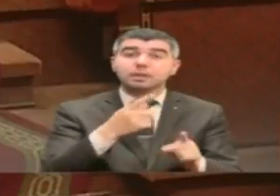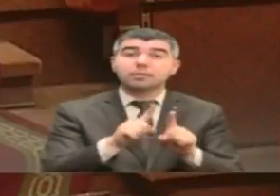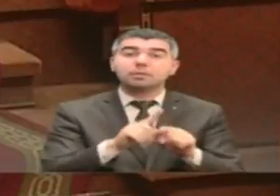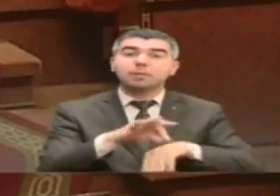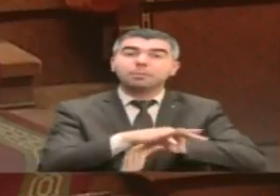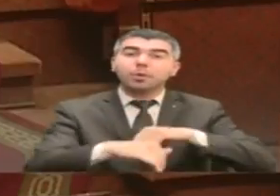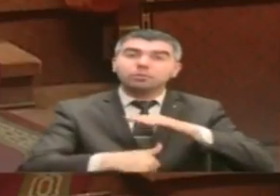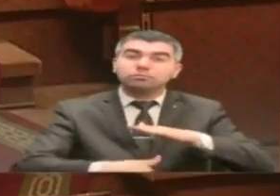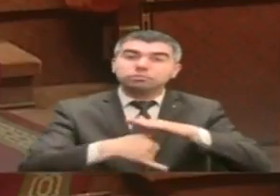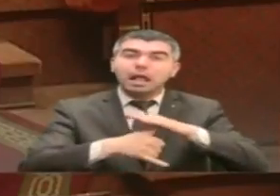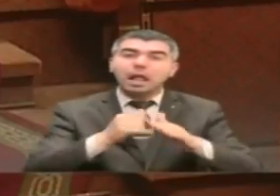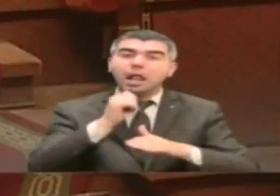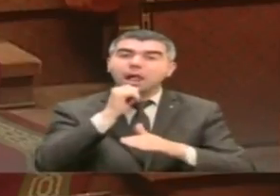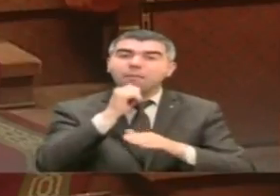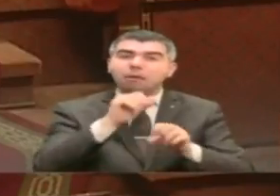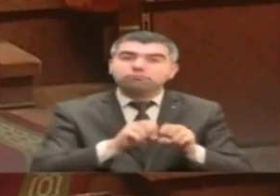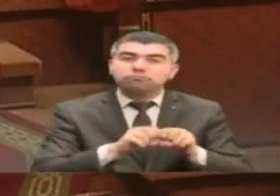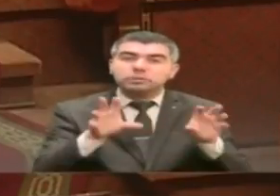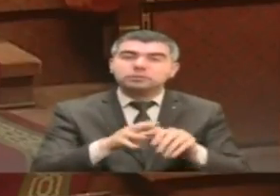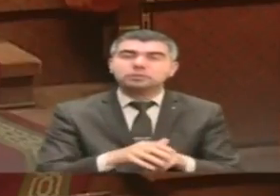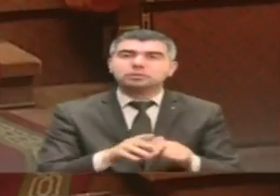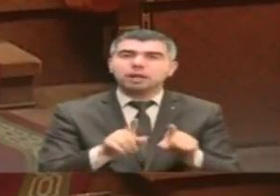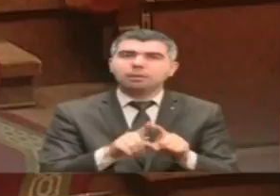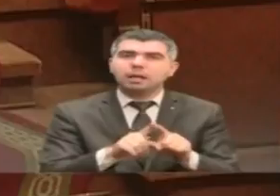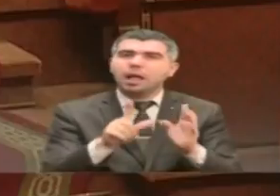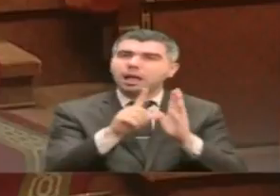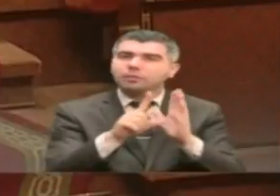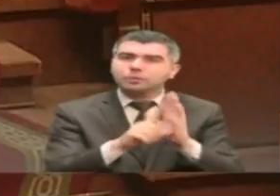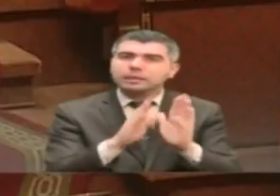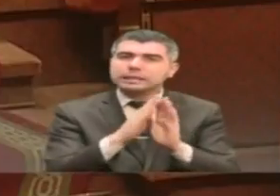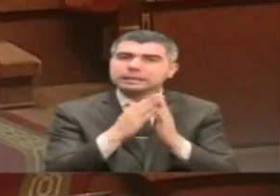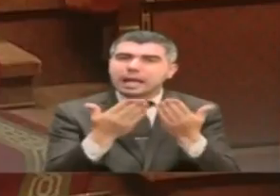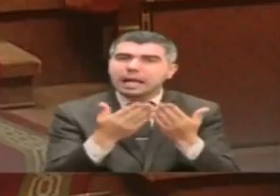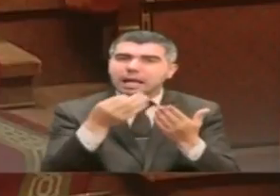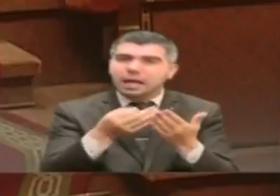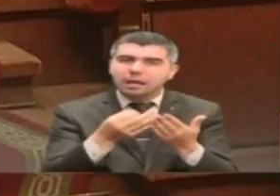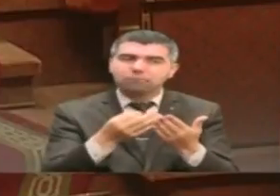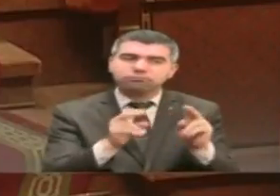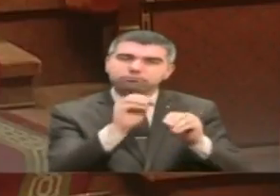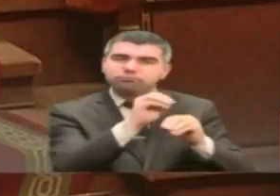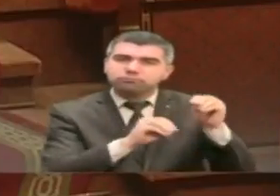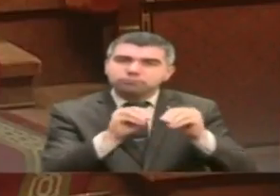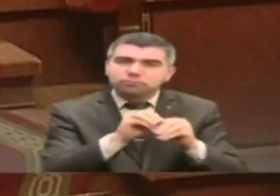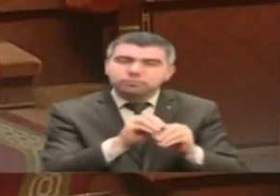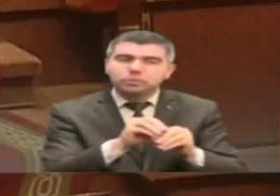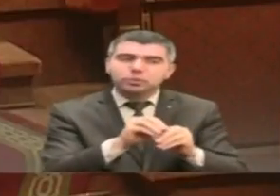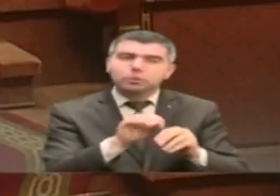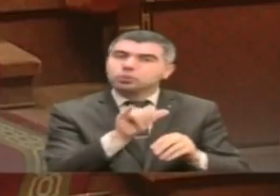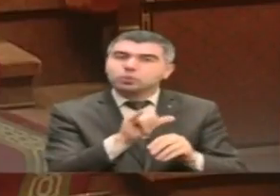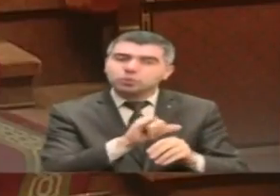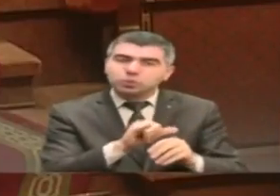المائي، واللي بطبيعه الحال تيكون فيه دفتر تحملات، تيكون واحد المجموعه ديال المعطيات تتعلق بطبيعه وكميه المواد المزمع